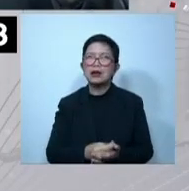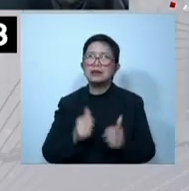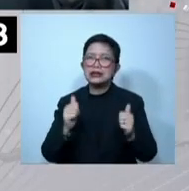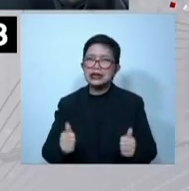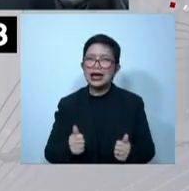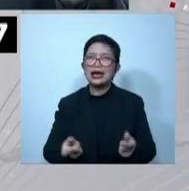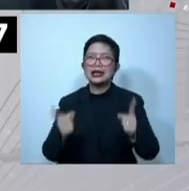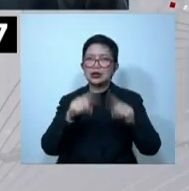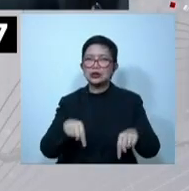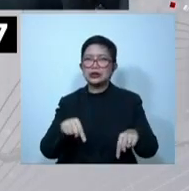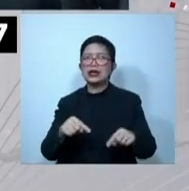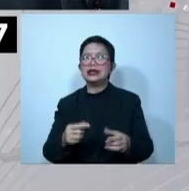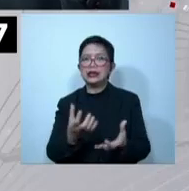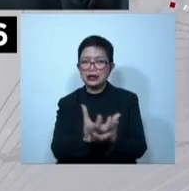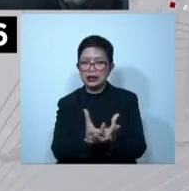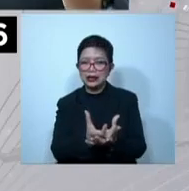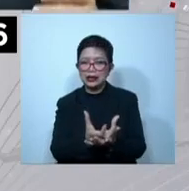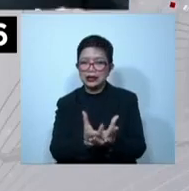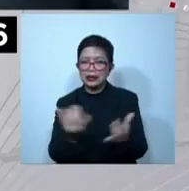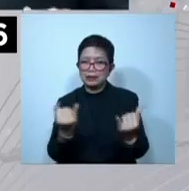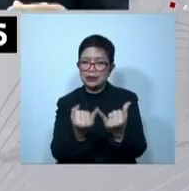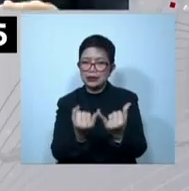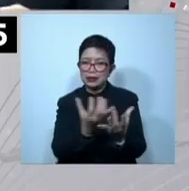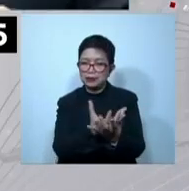dibuat jauh lebih leluasa.